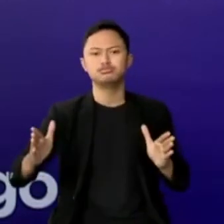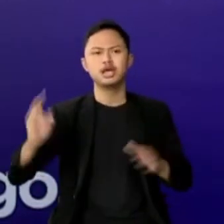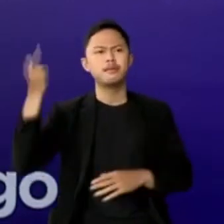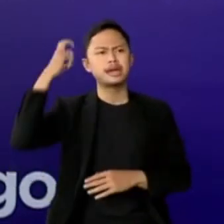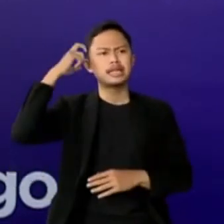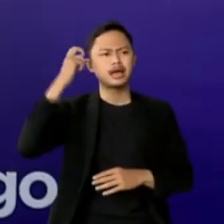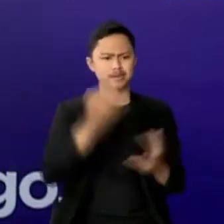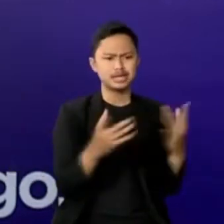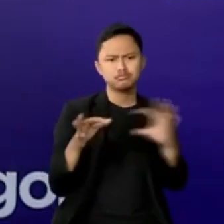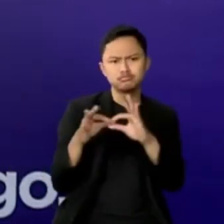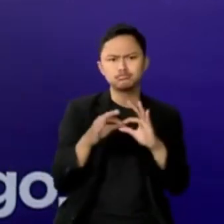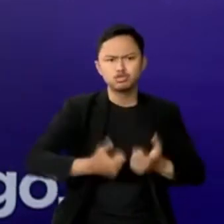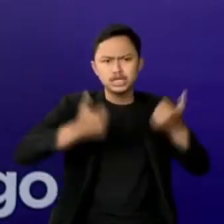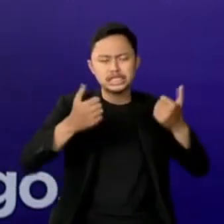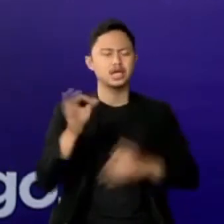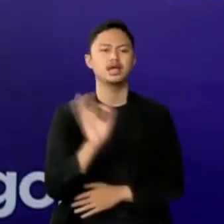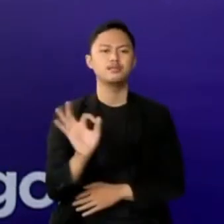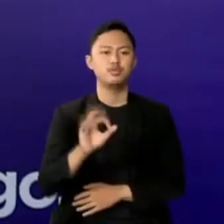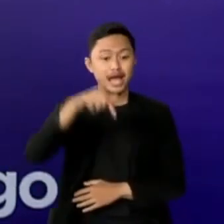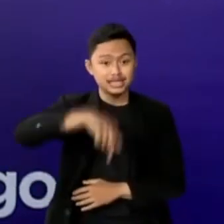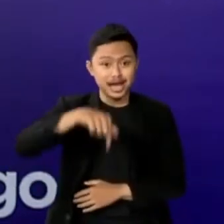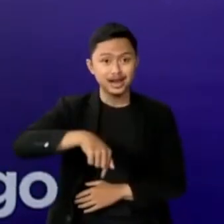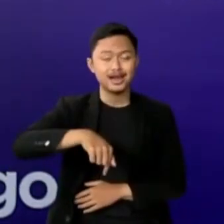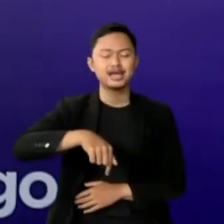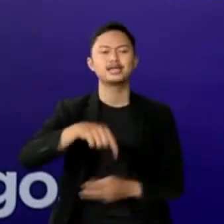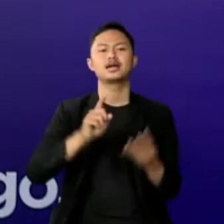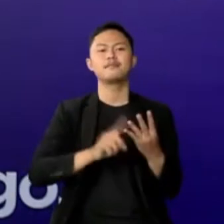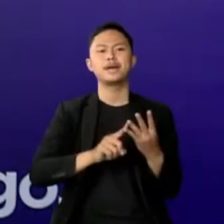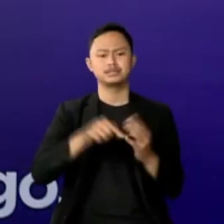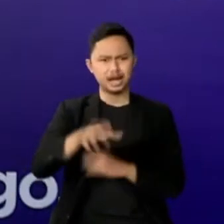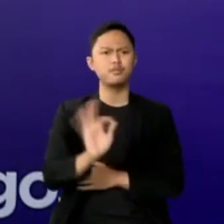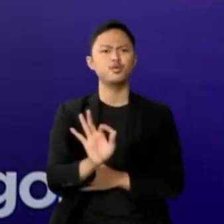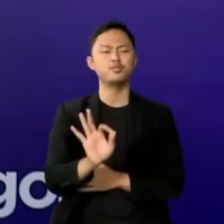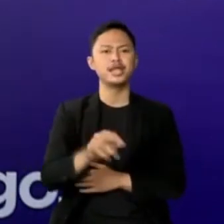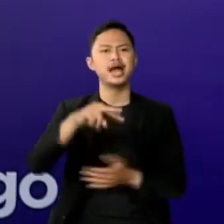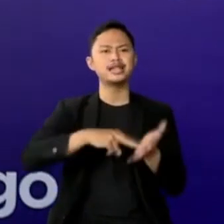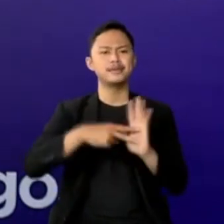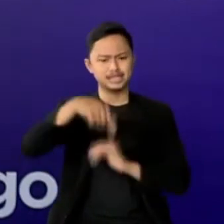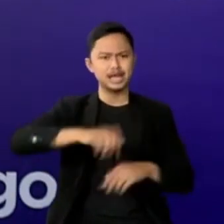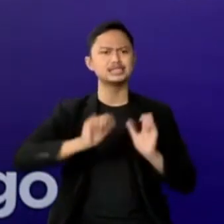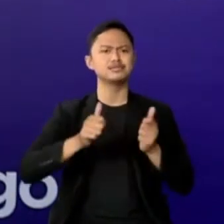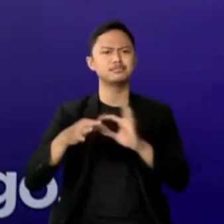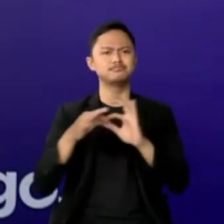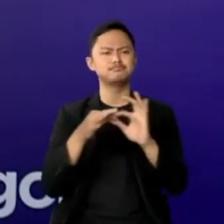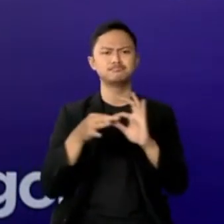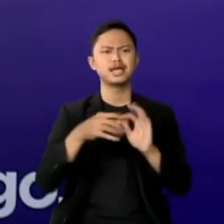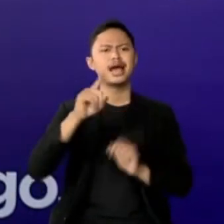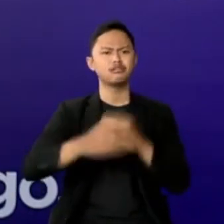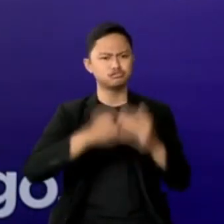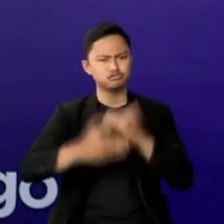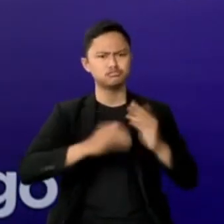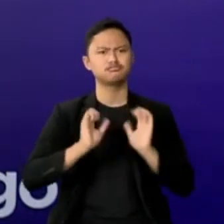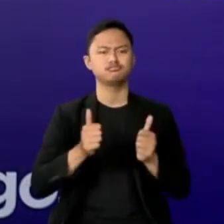belum sukses maka sekarang kita menghadapi ke depan ini kan belum Mari kita berkolaborasi lagi harus lebih